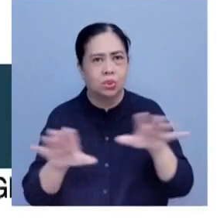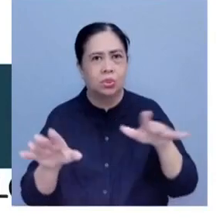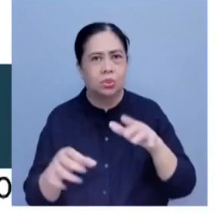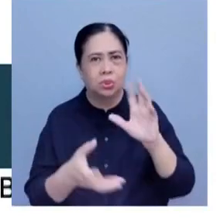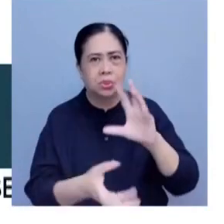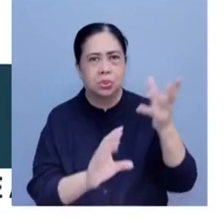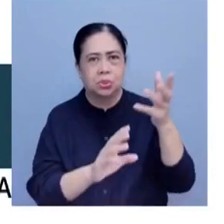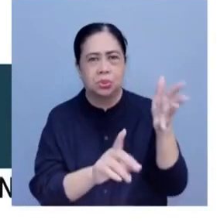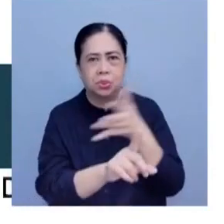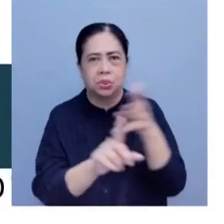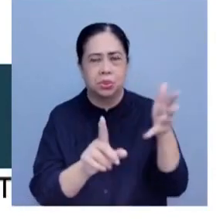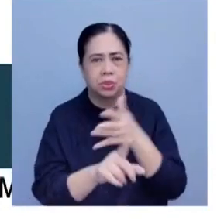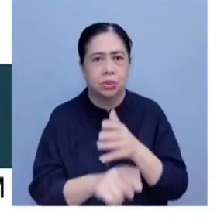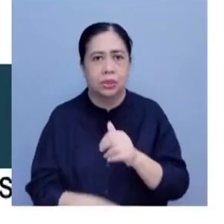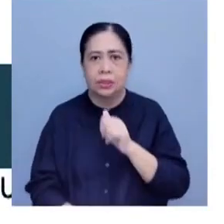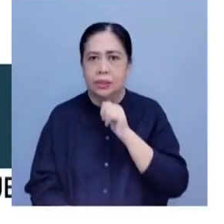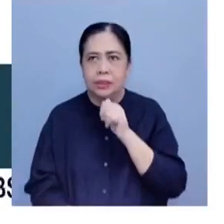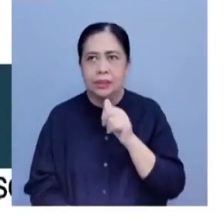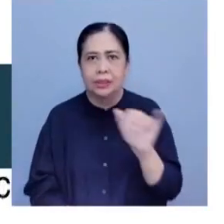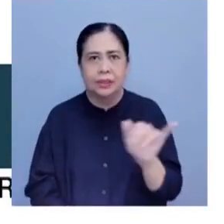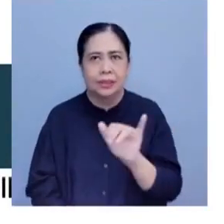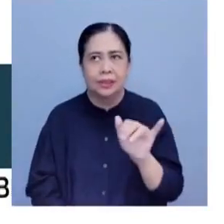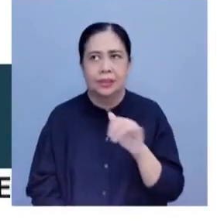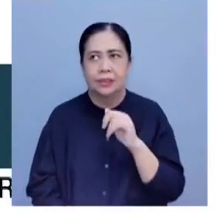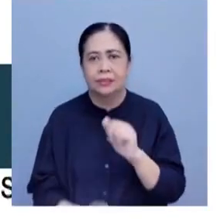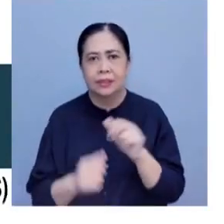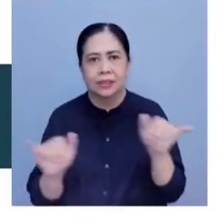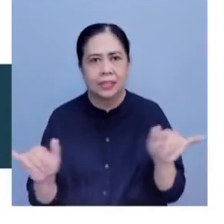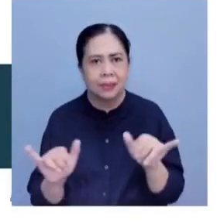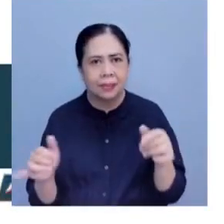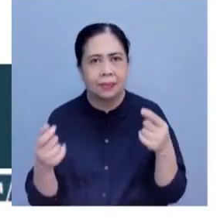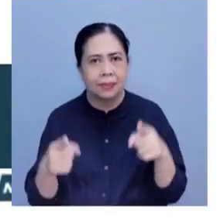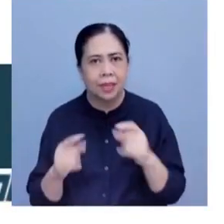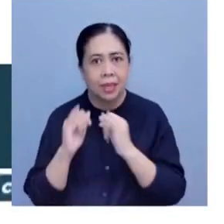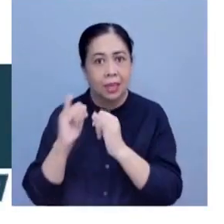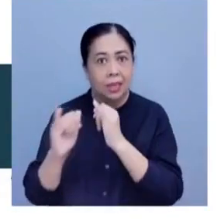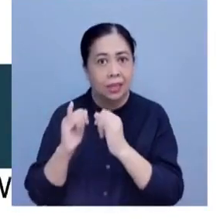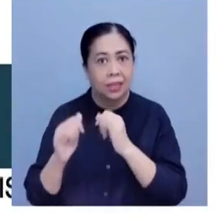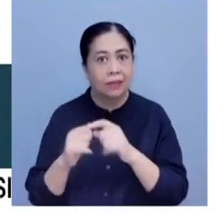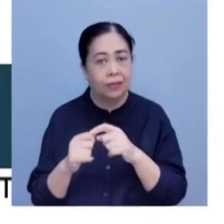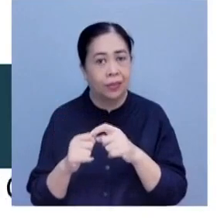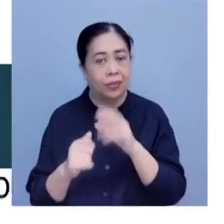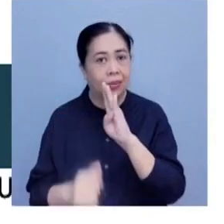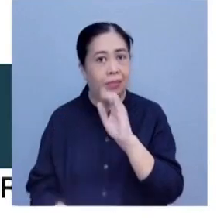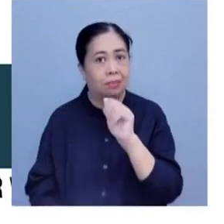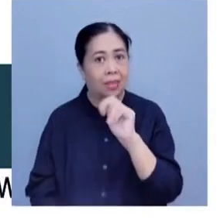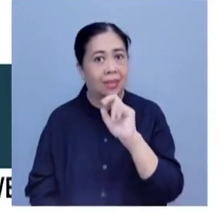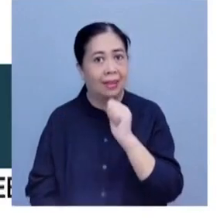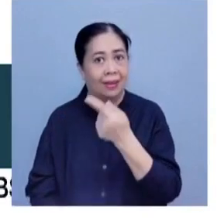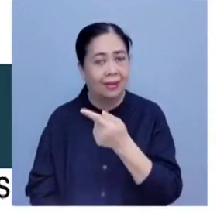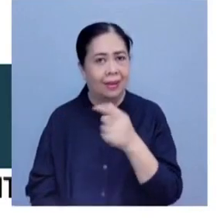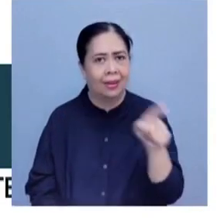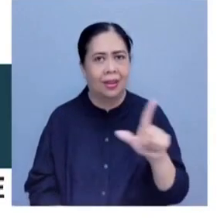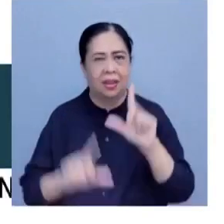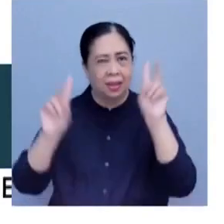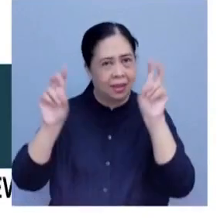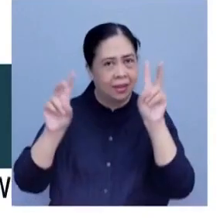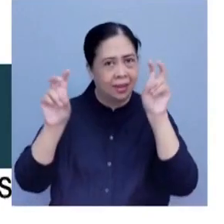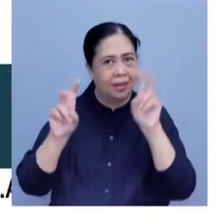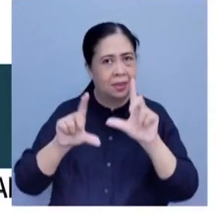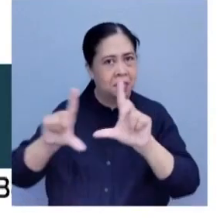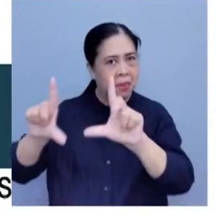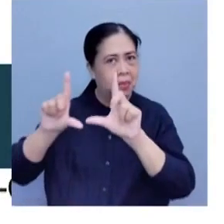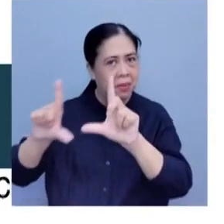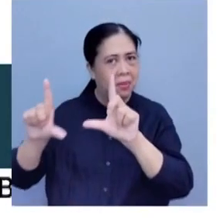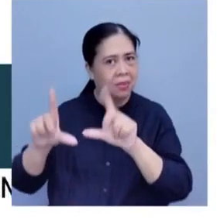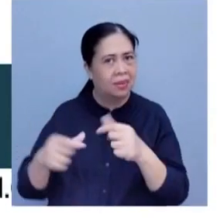many. Hindi nalalayo yung nangyari sa interview kay Bantag, no, nitong mga so-called content creators